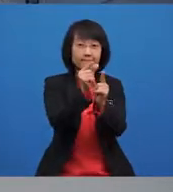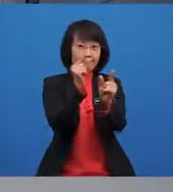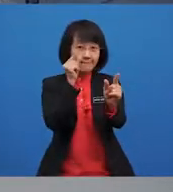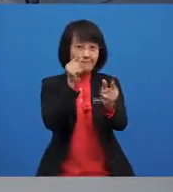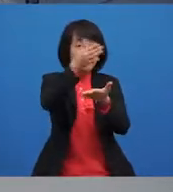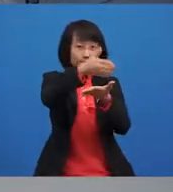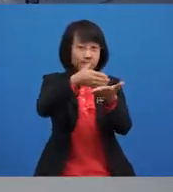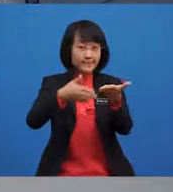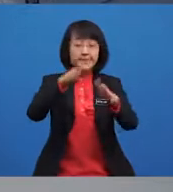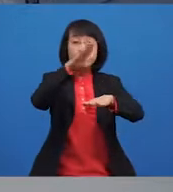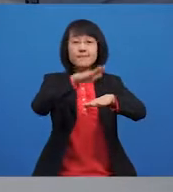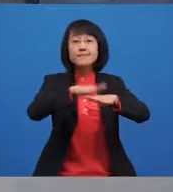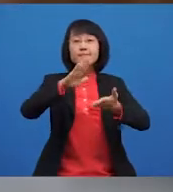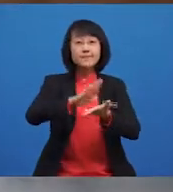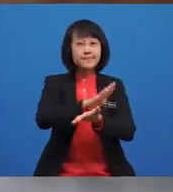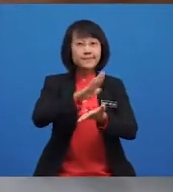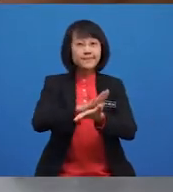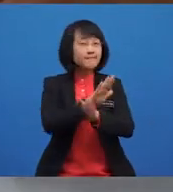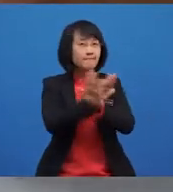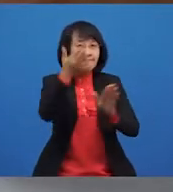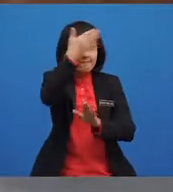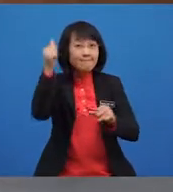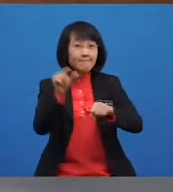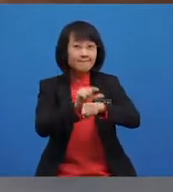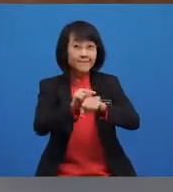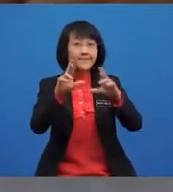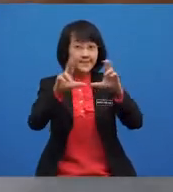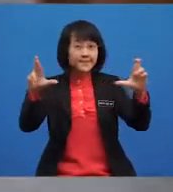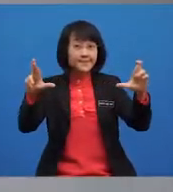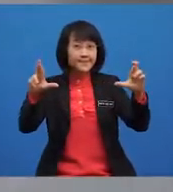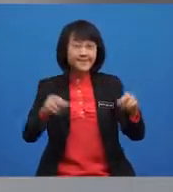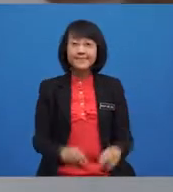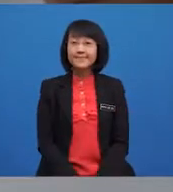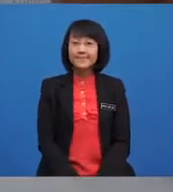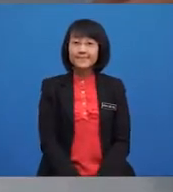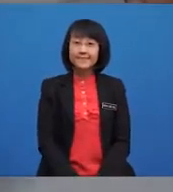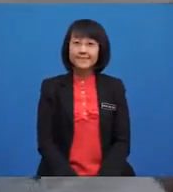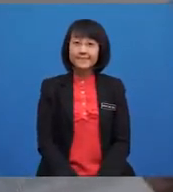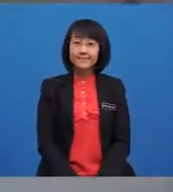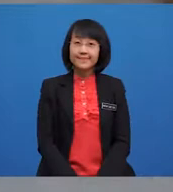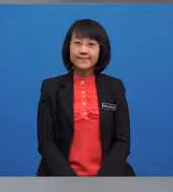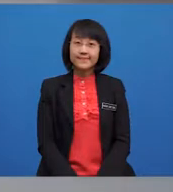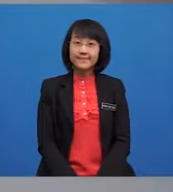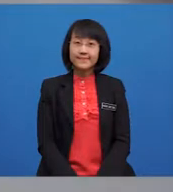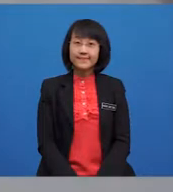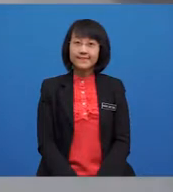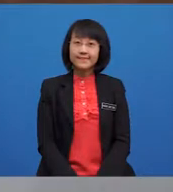Lukiskan garisan tengah pada kertas. Jangan lupa gunakan pembaris.